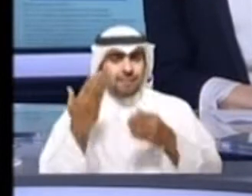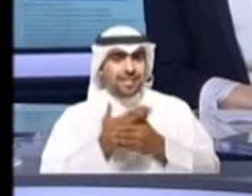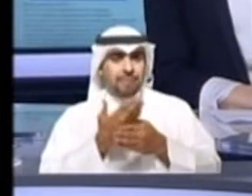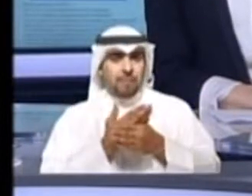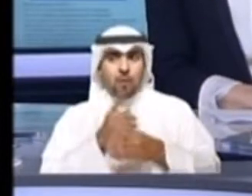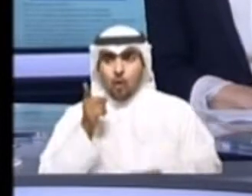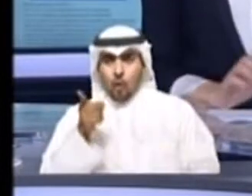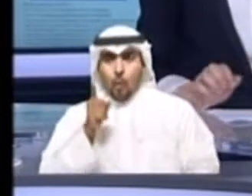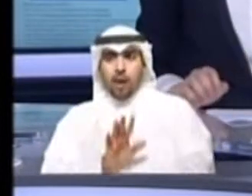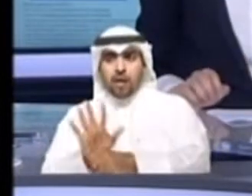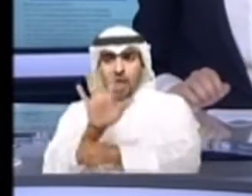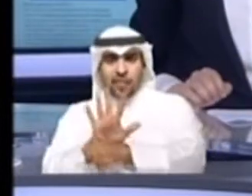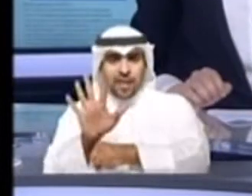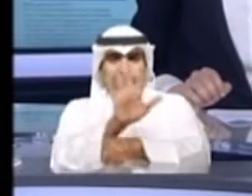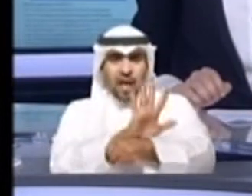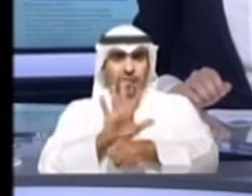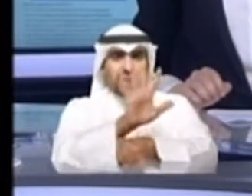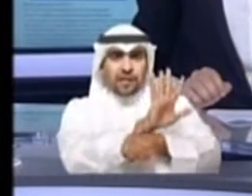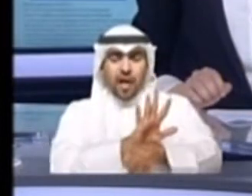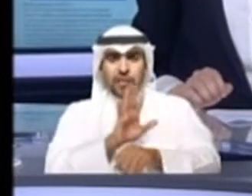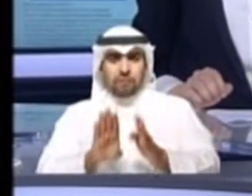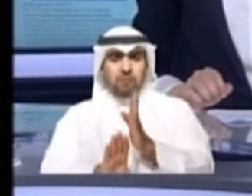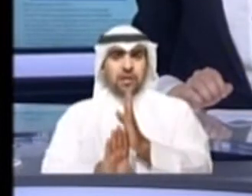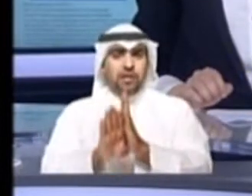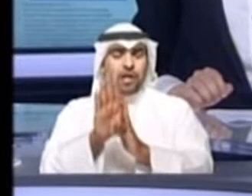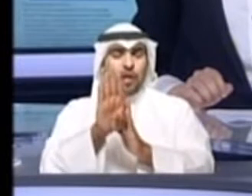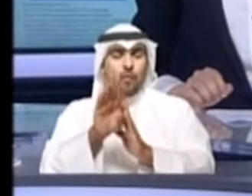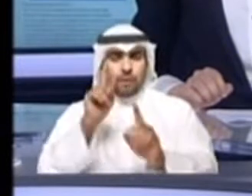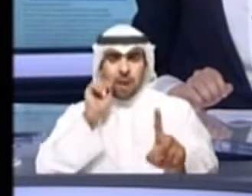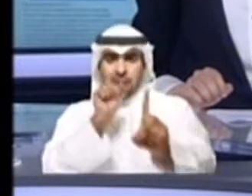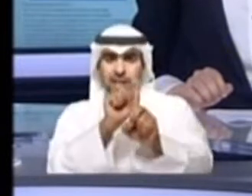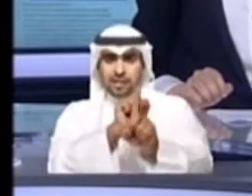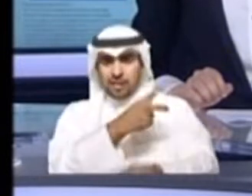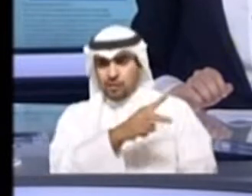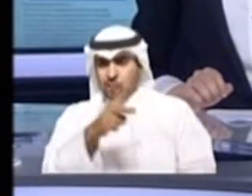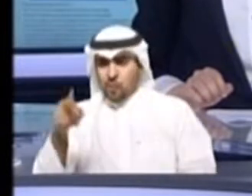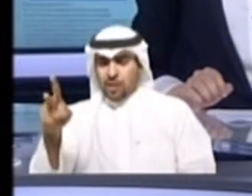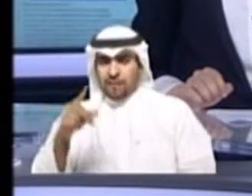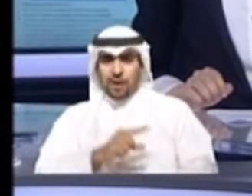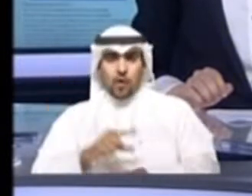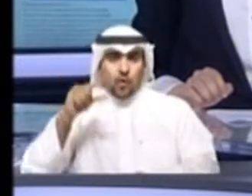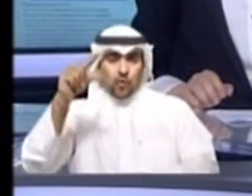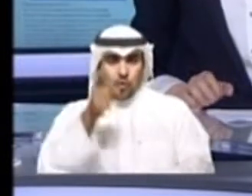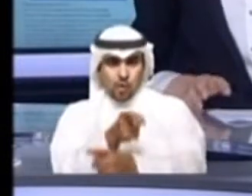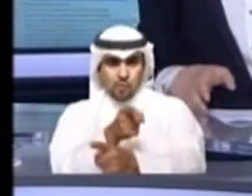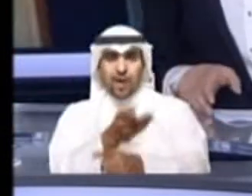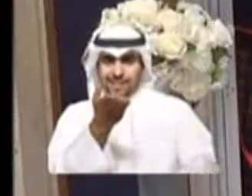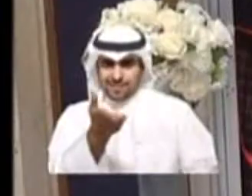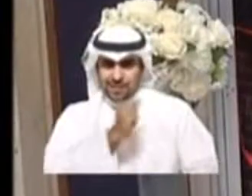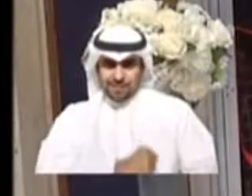خلال عرض ملصقاتهم العلمية في مختلف التخصصات بالمشاركة مع الأساتذة والمختصين.